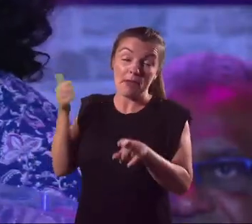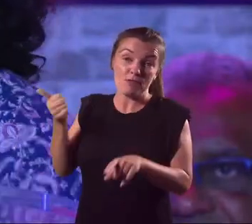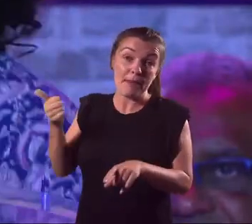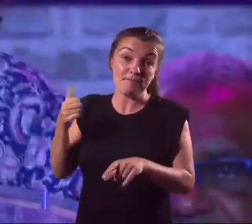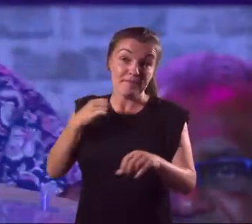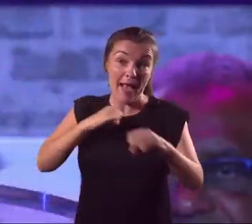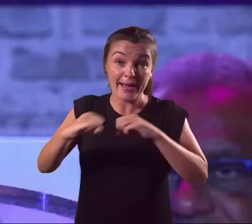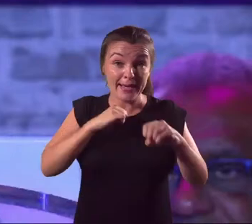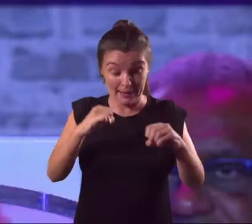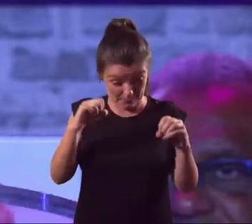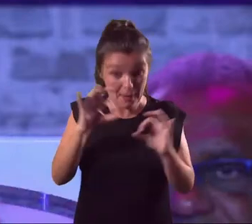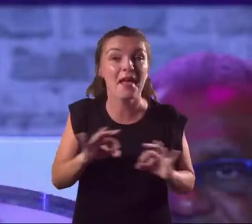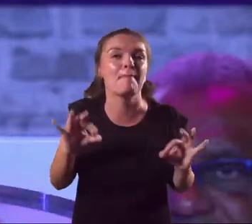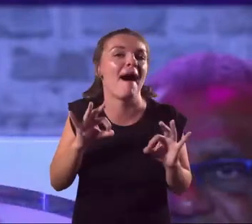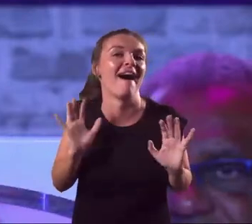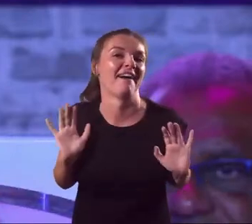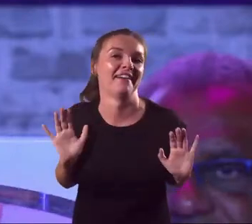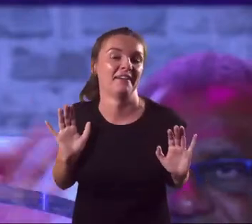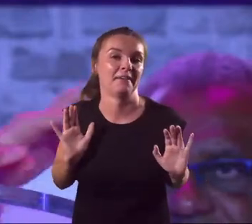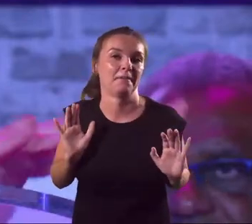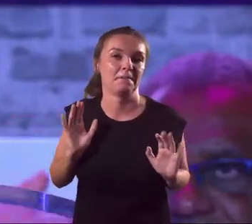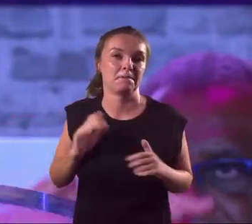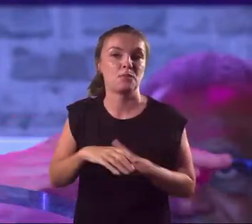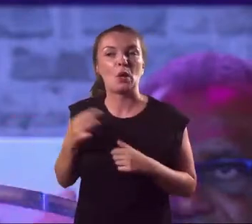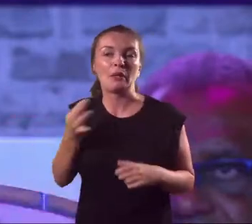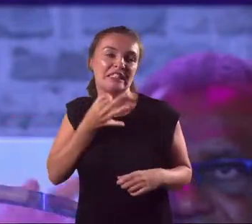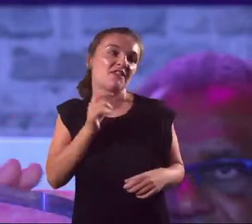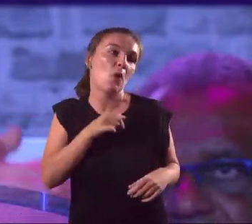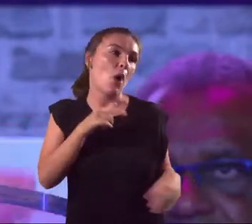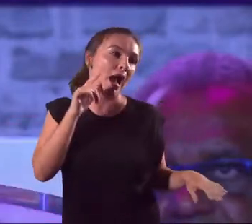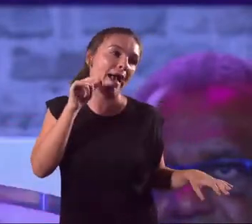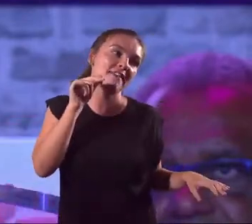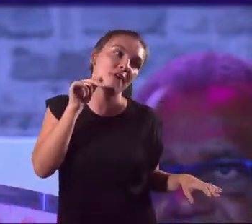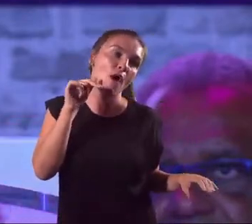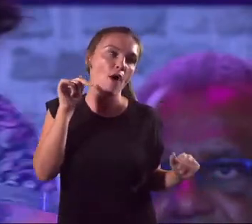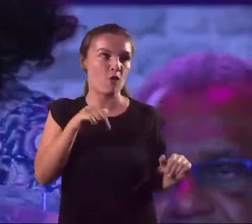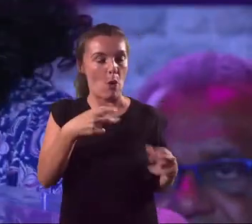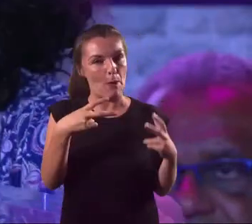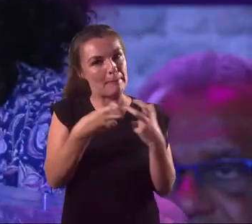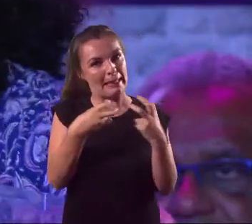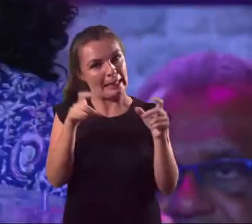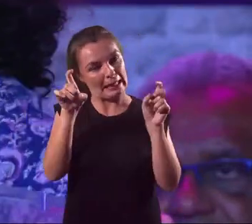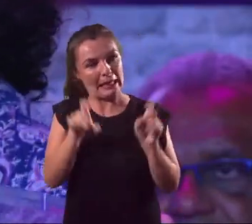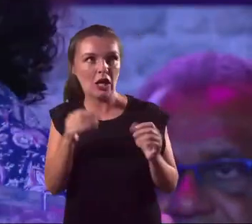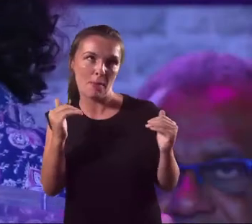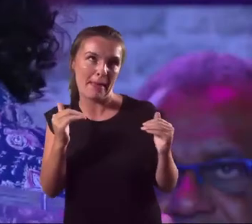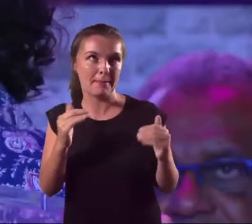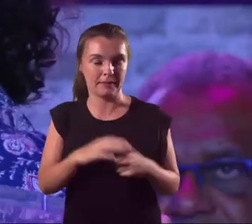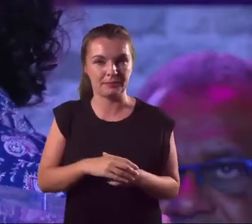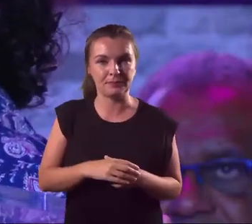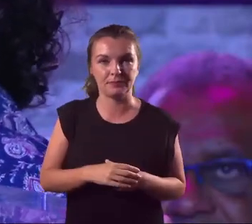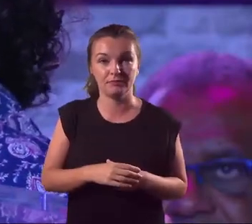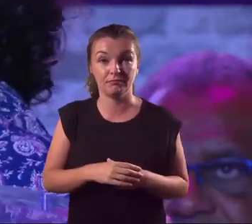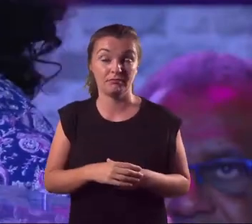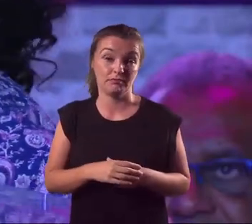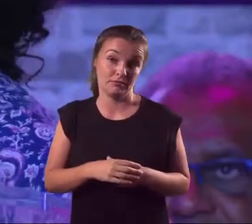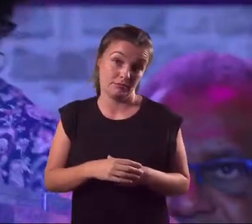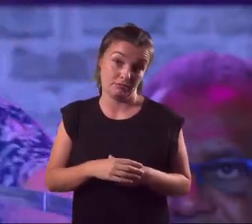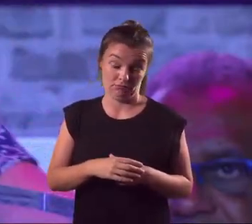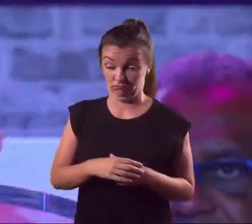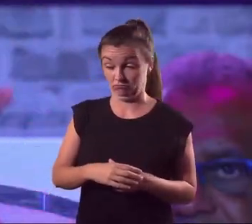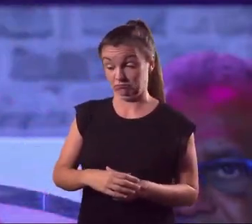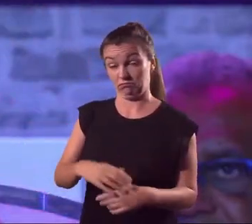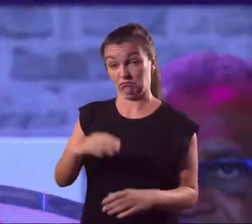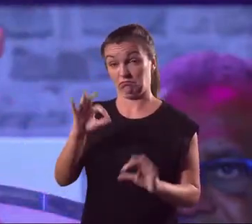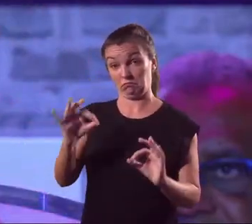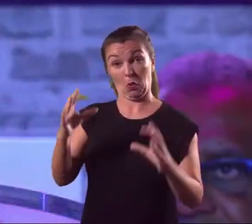pas agir, dire faut quand même, faudrait faire un petit effort pour baisser les prix des produits de première nécessité. Vous avez remarqué,